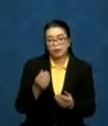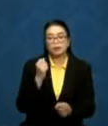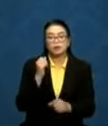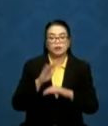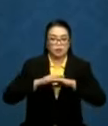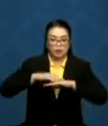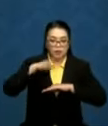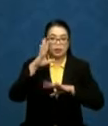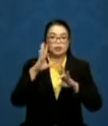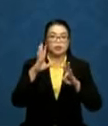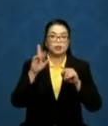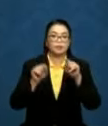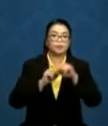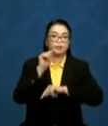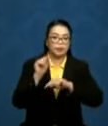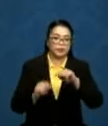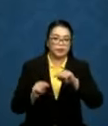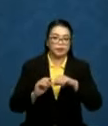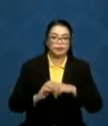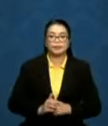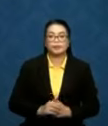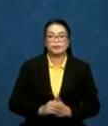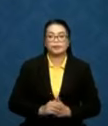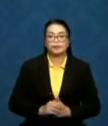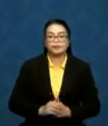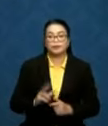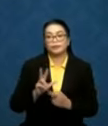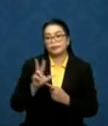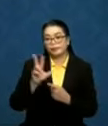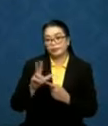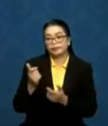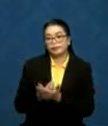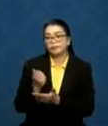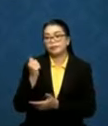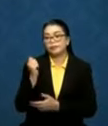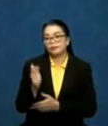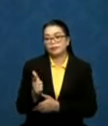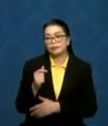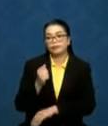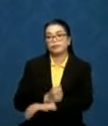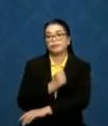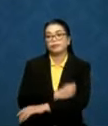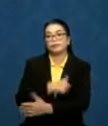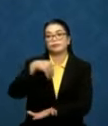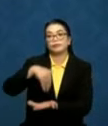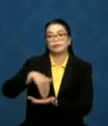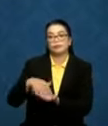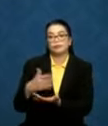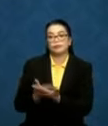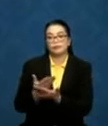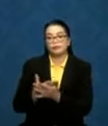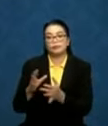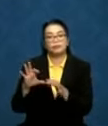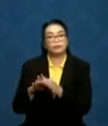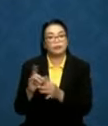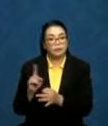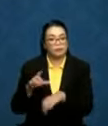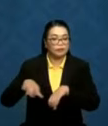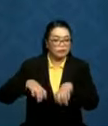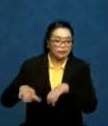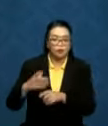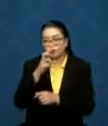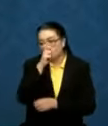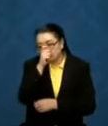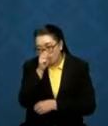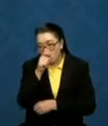70%ขึ้นไปนะครับเรื่องที่ 3ก็จ่ายกรณีของกรมพัฒนาฝีงานก็เป็นเรื่องค่าใชจ่ายเกี่ยวกับเรื่องการดำเนินการ